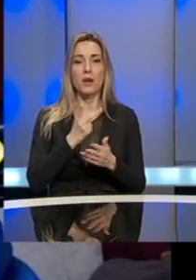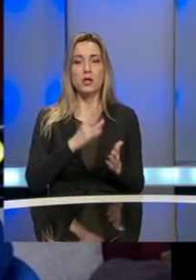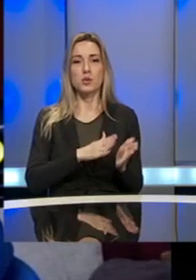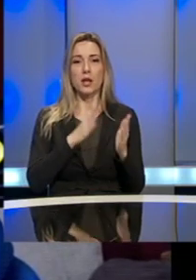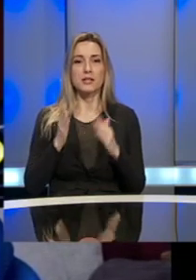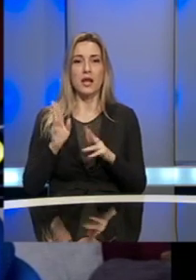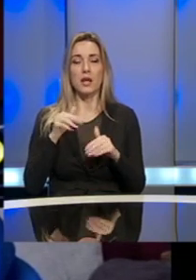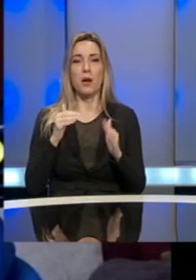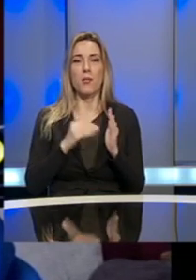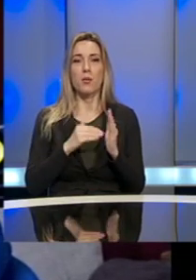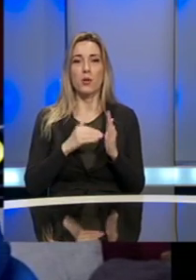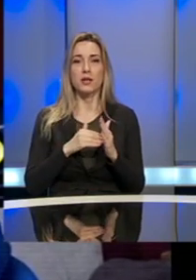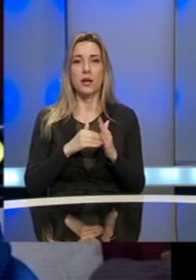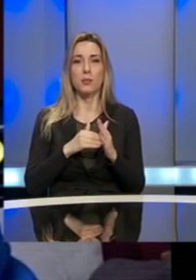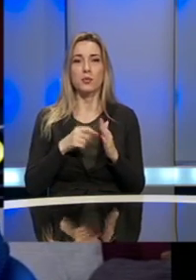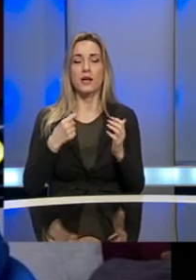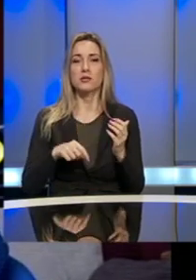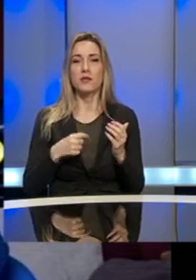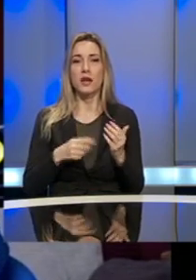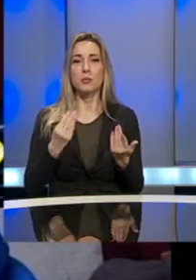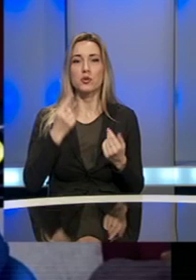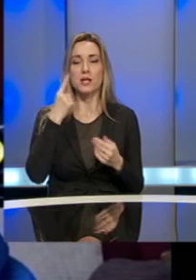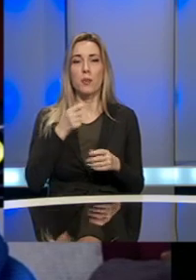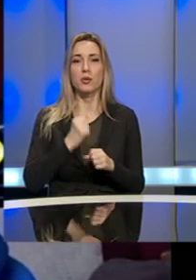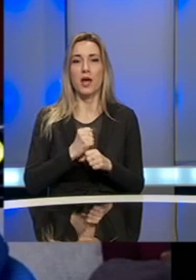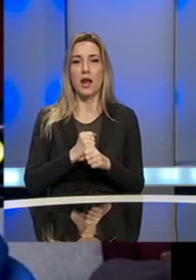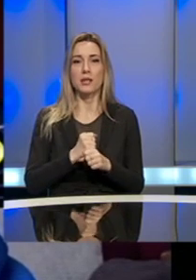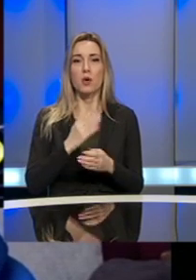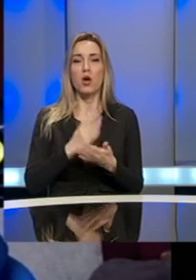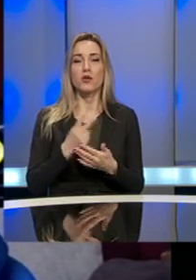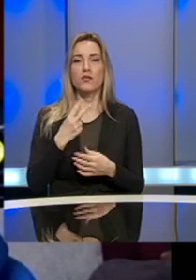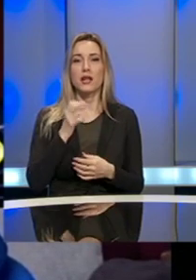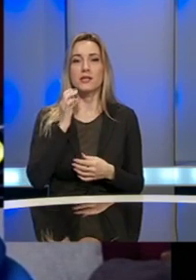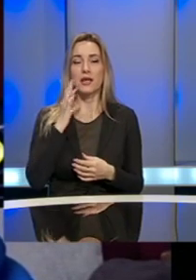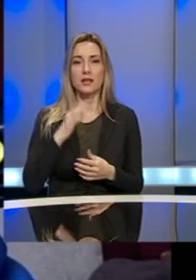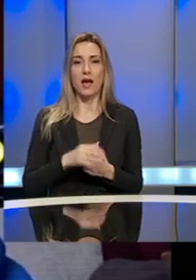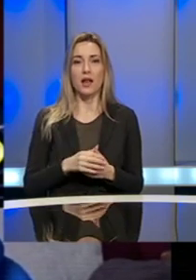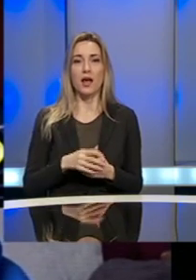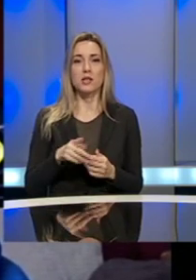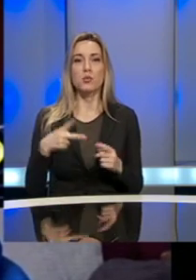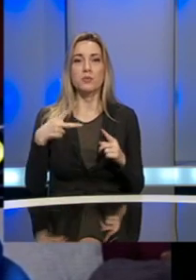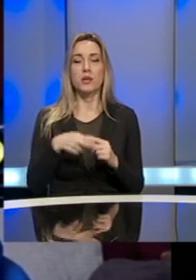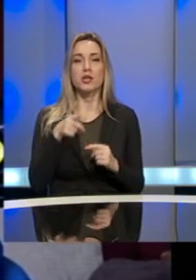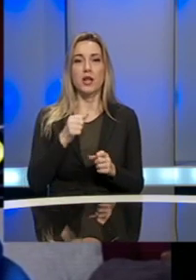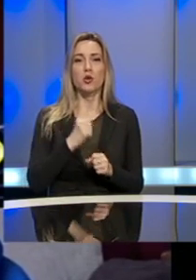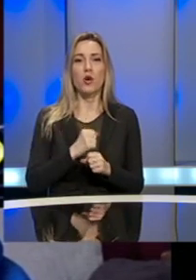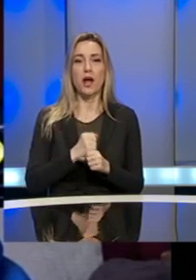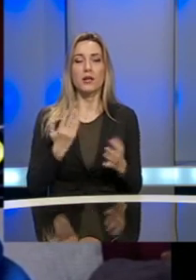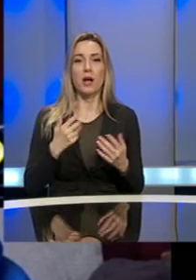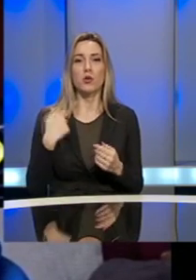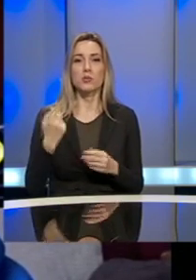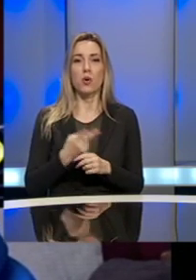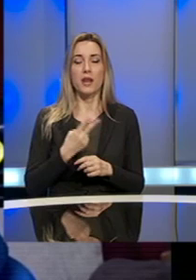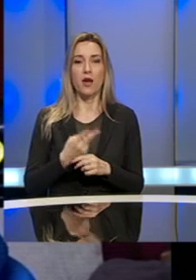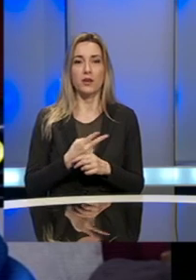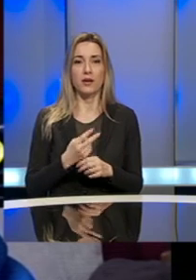strane imamo potrebu da sviramo. To je jedino što znamo da radimo i već 20 dana smo spriječeni da to radimo onako kako smo